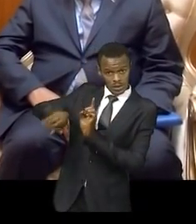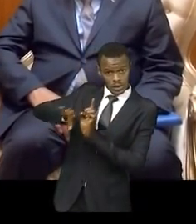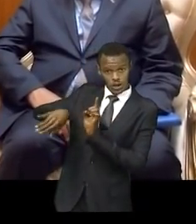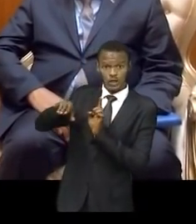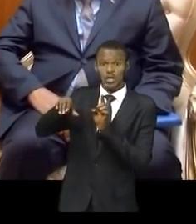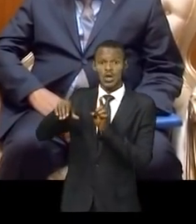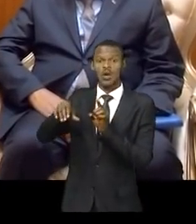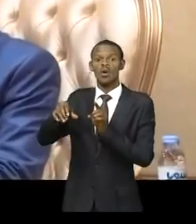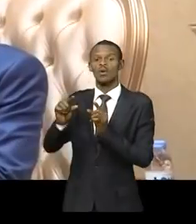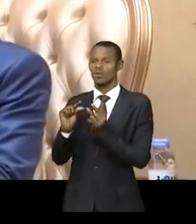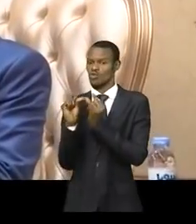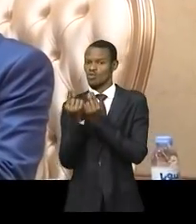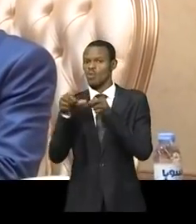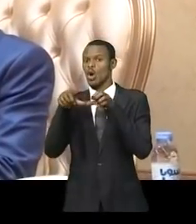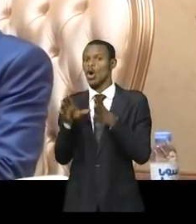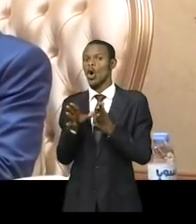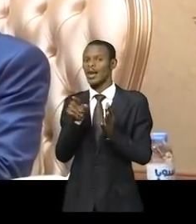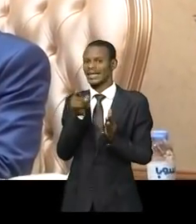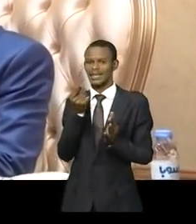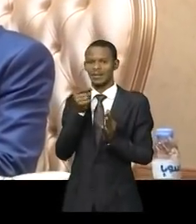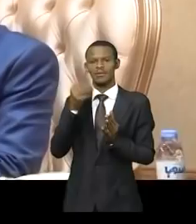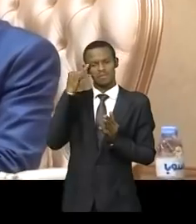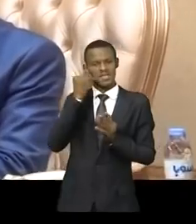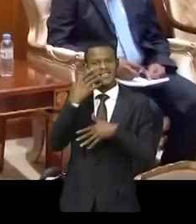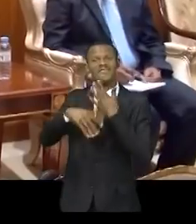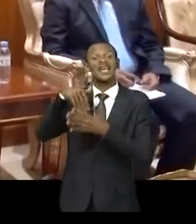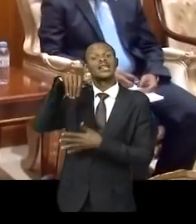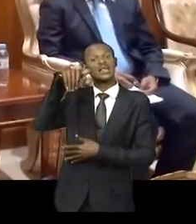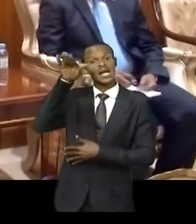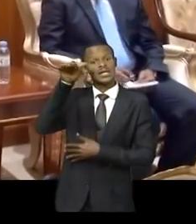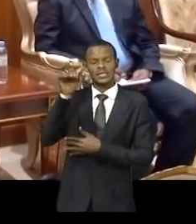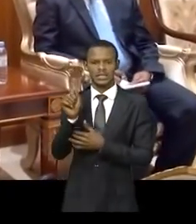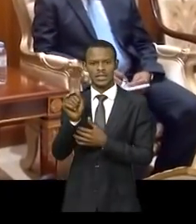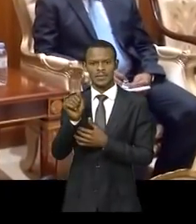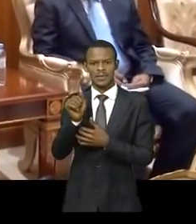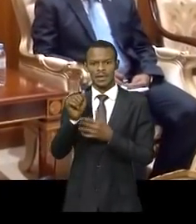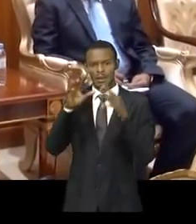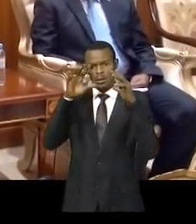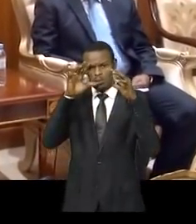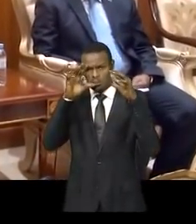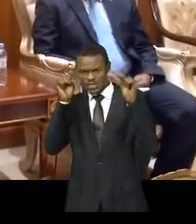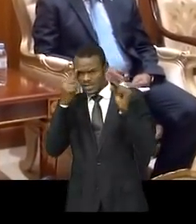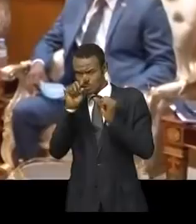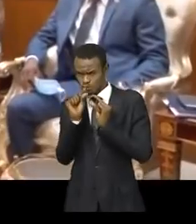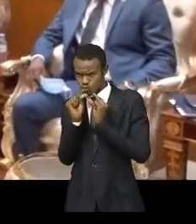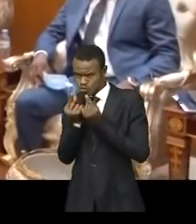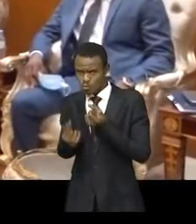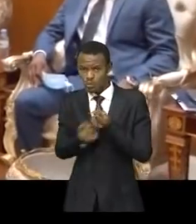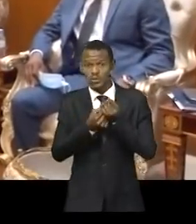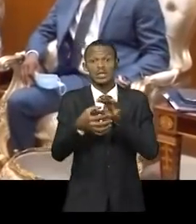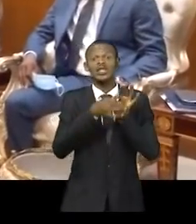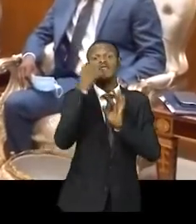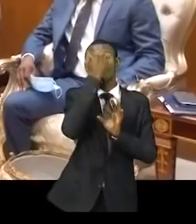Affaires étrangères, Christophe Lutundula, du président du panel de l'Union africaine, le professeur Ntumba Luaba, et du